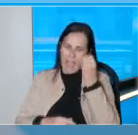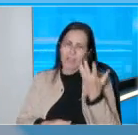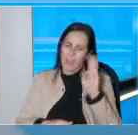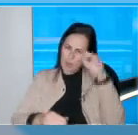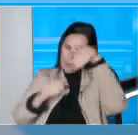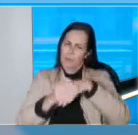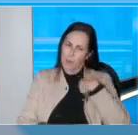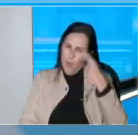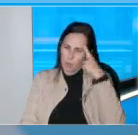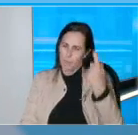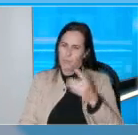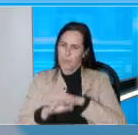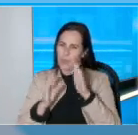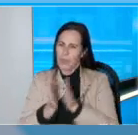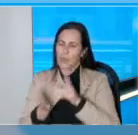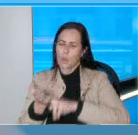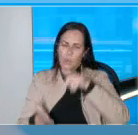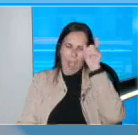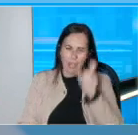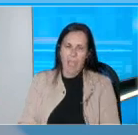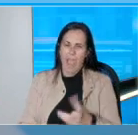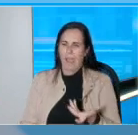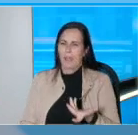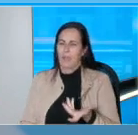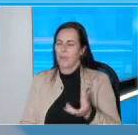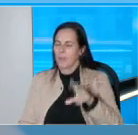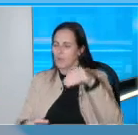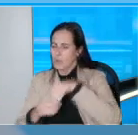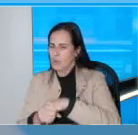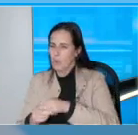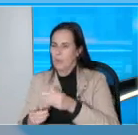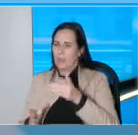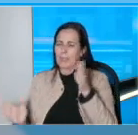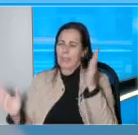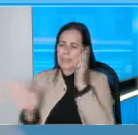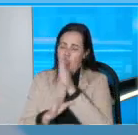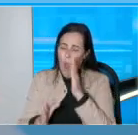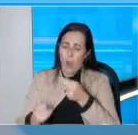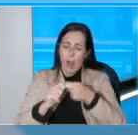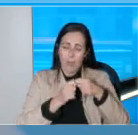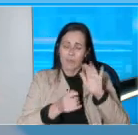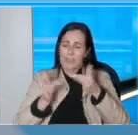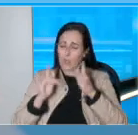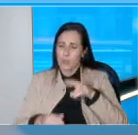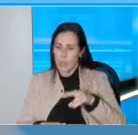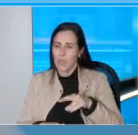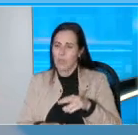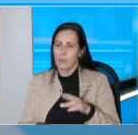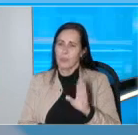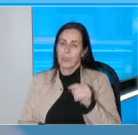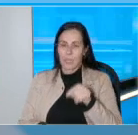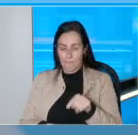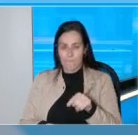מאחורי הקלעים, כל העניין של הזכויות אדם, וכל העניין של המעורבות אולי בטרור, והקשרים, והסכסוכים שיש להם